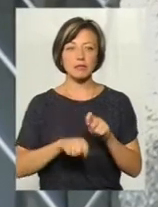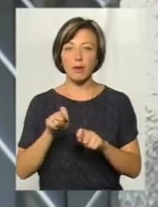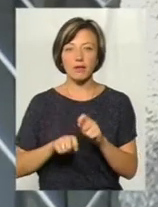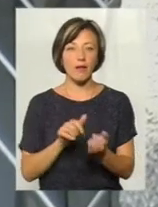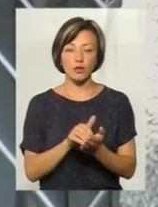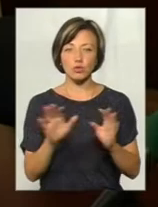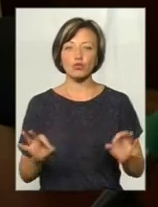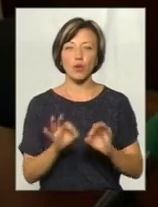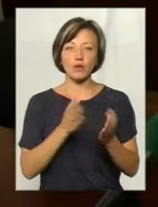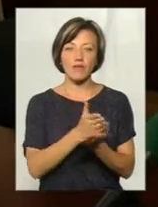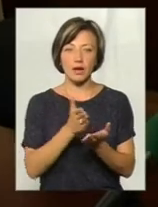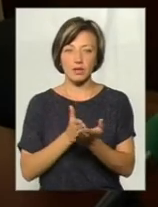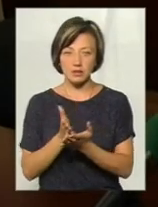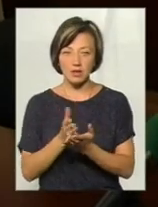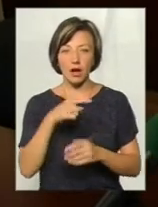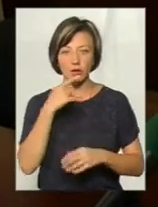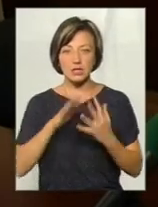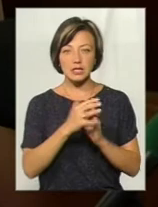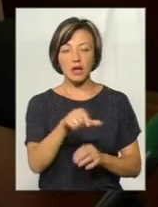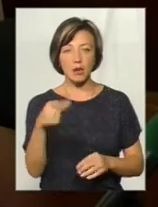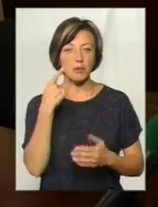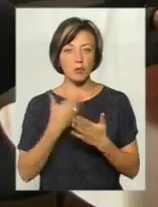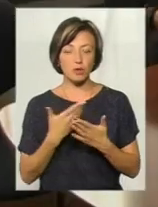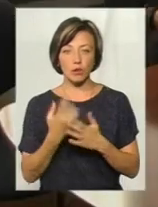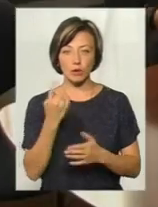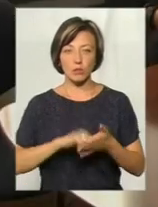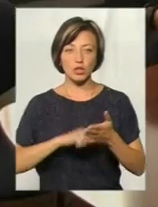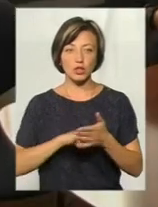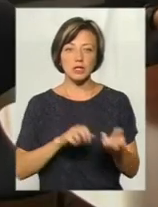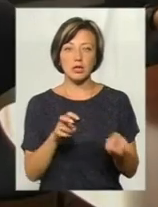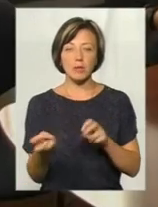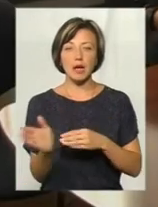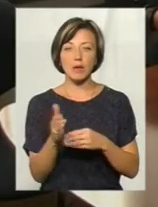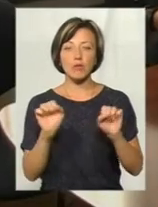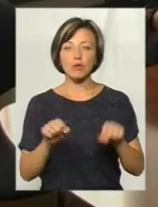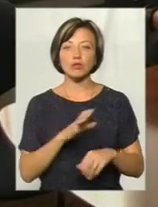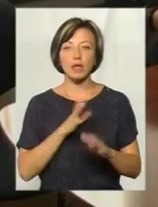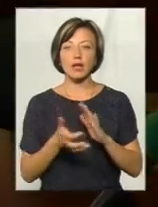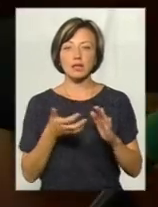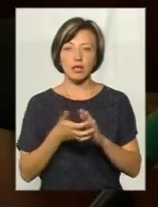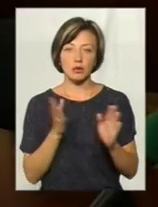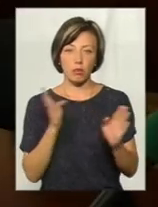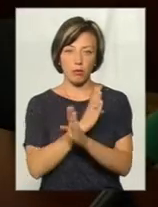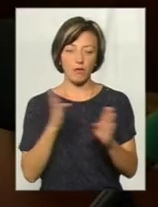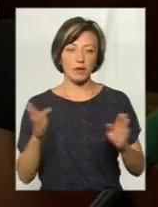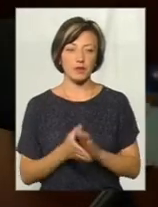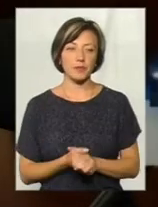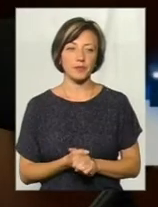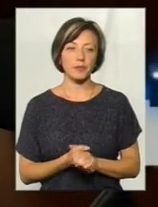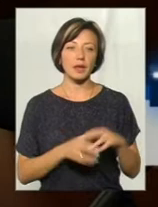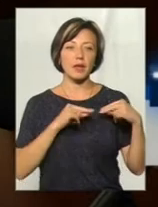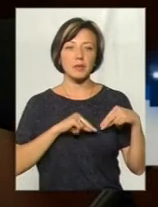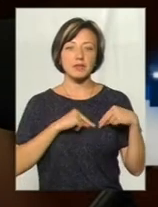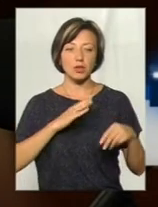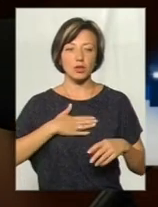відкидають жодної із версій, озвученої селянами. Але припускають, що однією з причин загибелі риби може бути нестача кисню. Працівниками інспекції